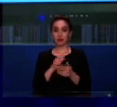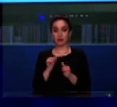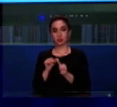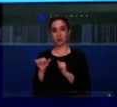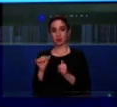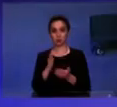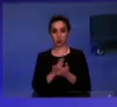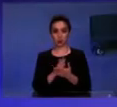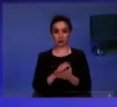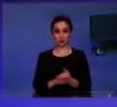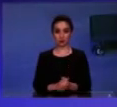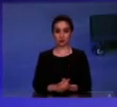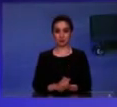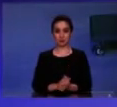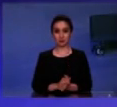ажралиб туради.